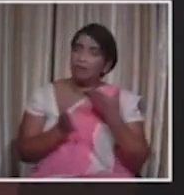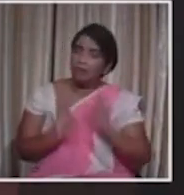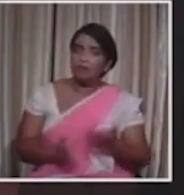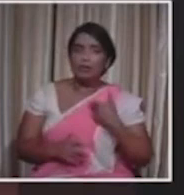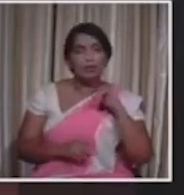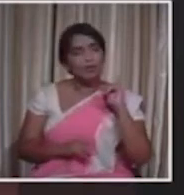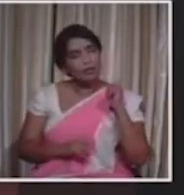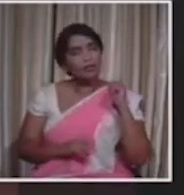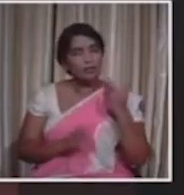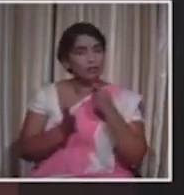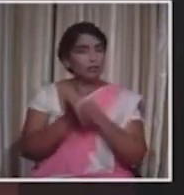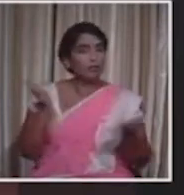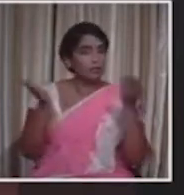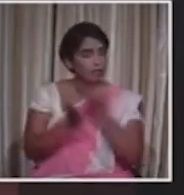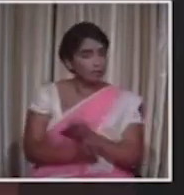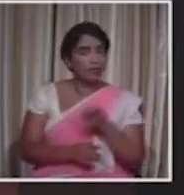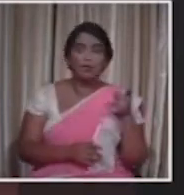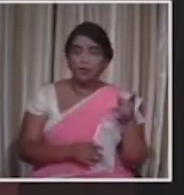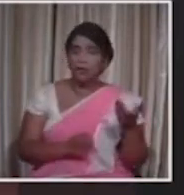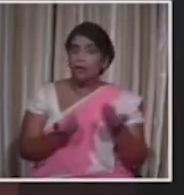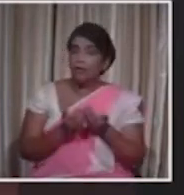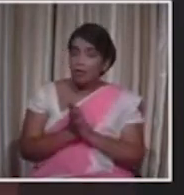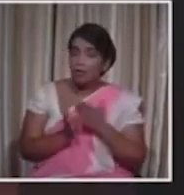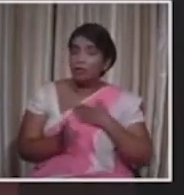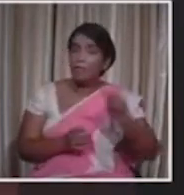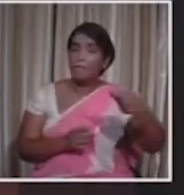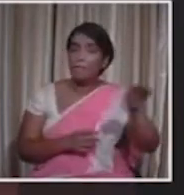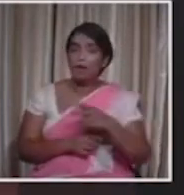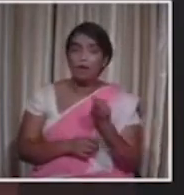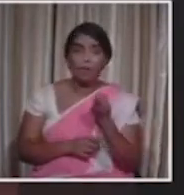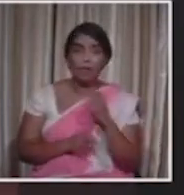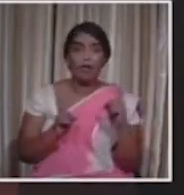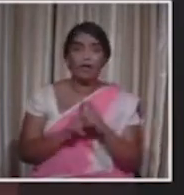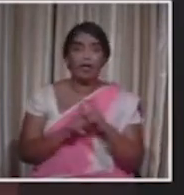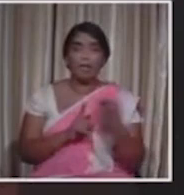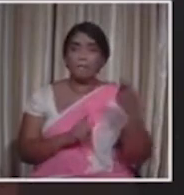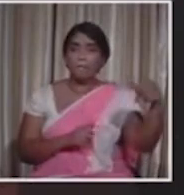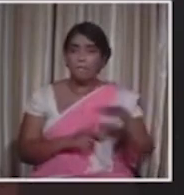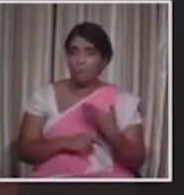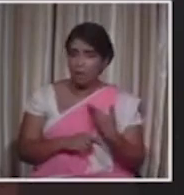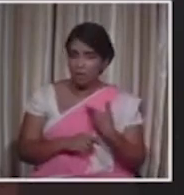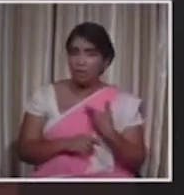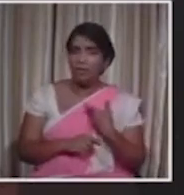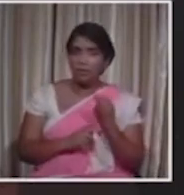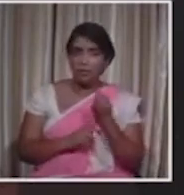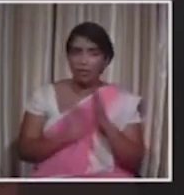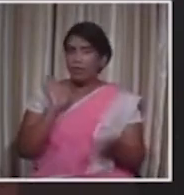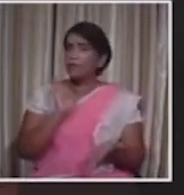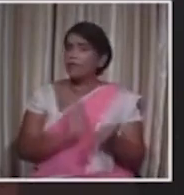යම් යම් ගිවිසුම් තුළ අපිටම මිලදී ගන්න රුපියල් වලින් නෙවෙයි ඩොලර් වලින් තියෙන මුදලටත්